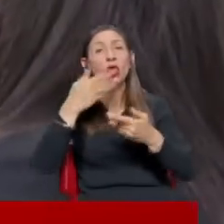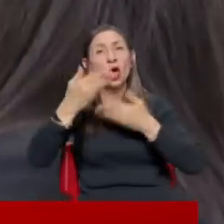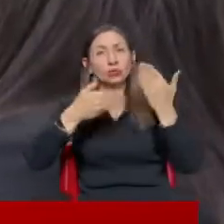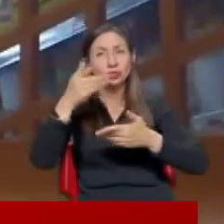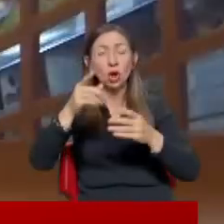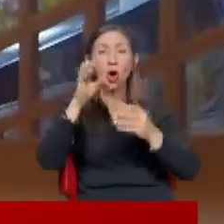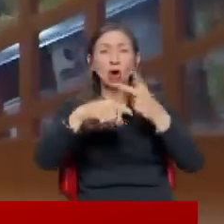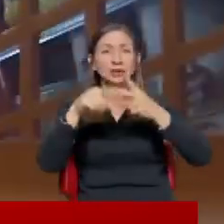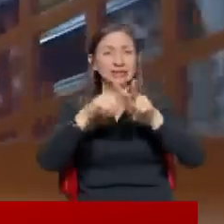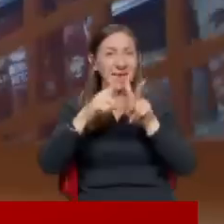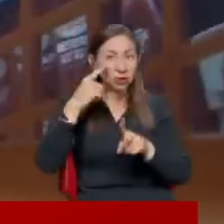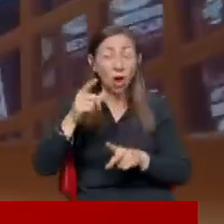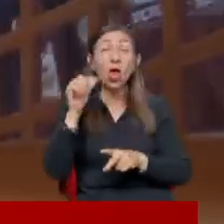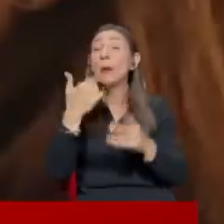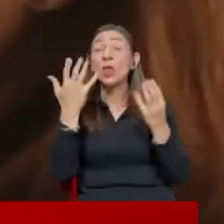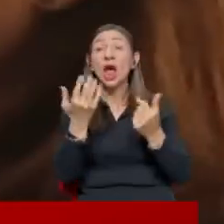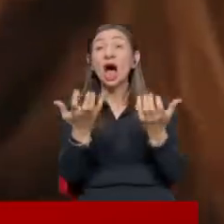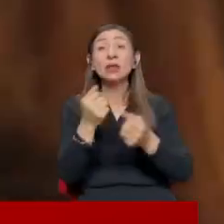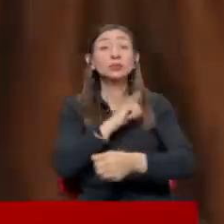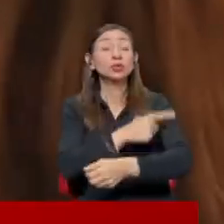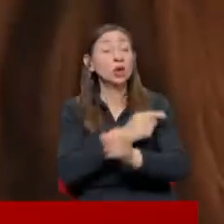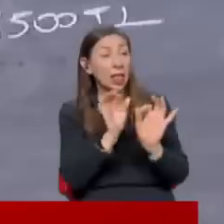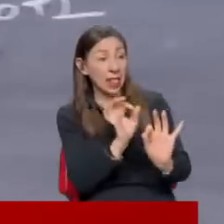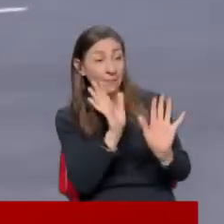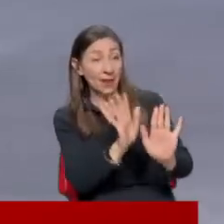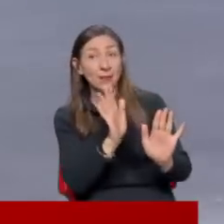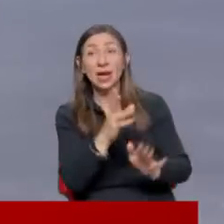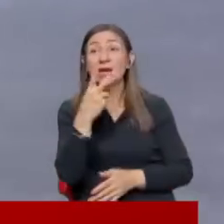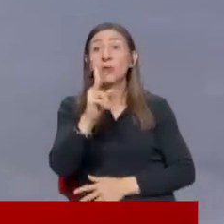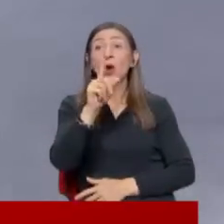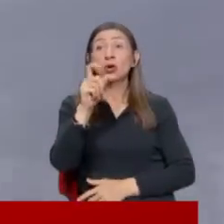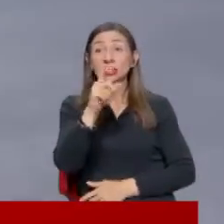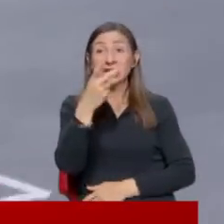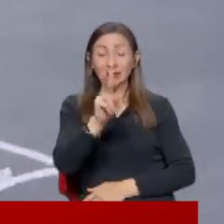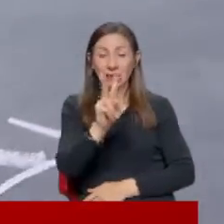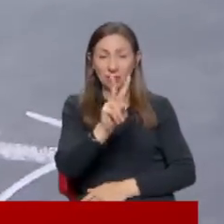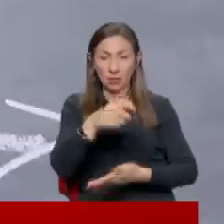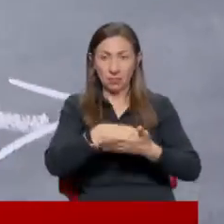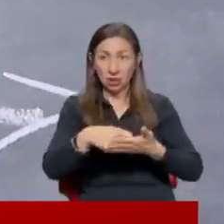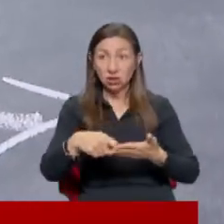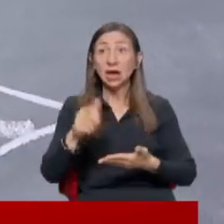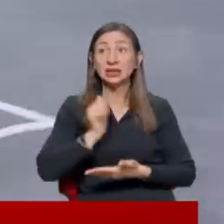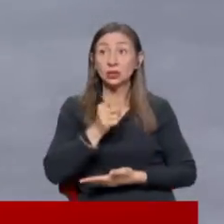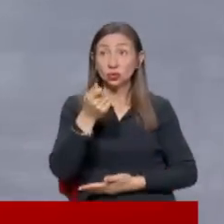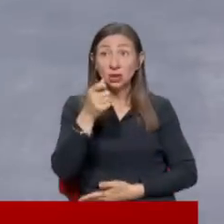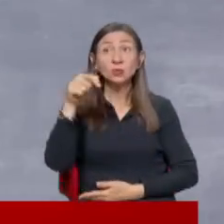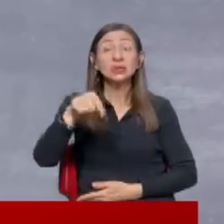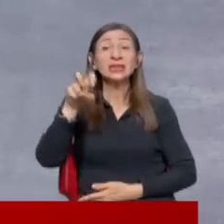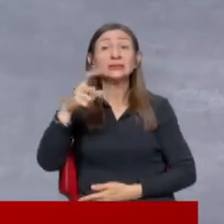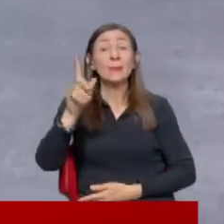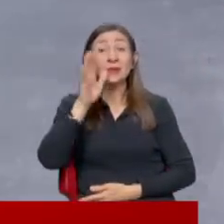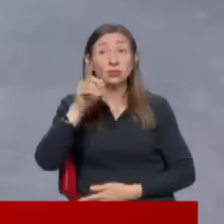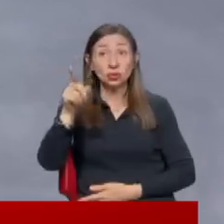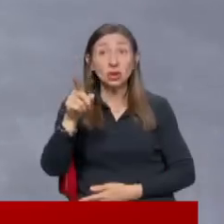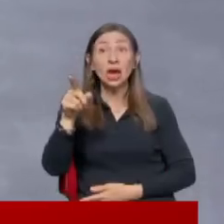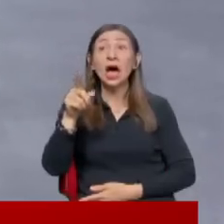Gündoğdu'ya göre ise önemli olan alım gücünün korunabilmesi. 2019 yılında 2020 liraymış asgari ücret, bugün 8500